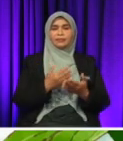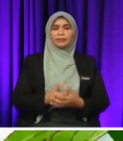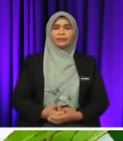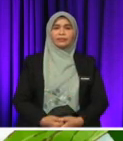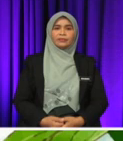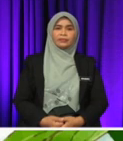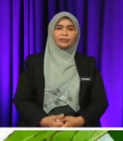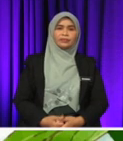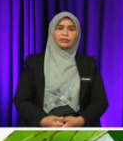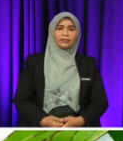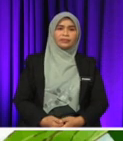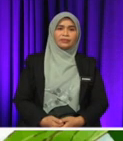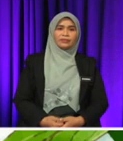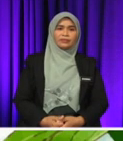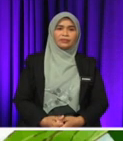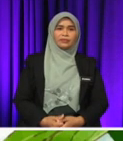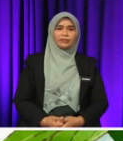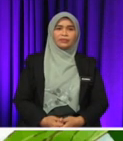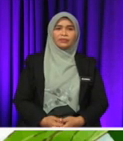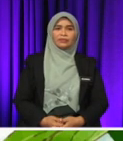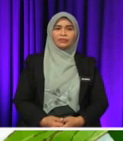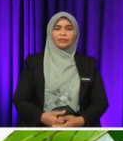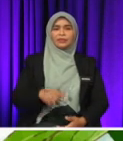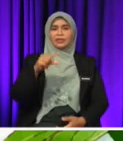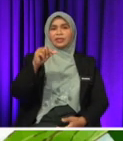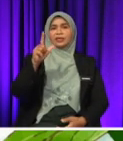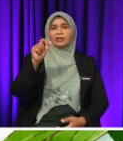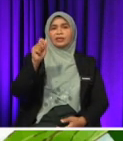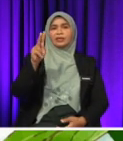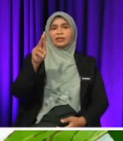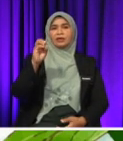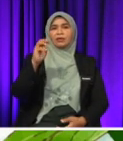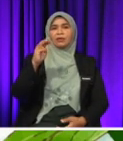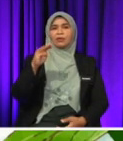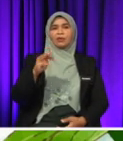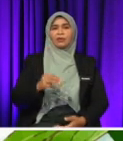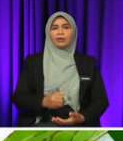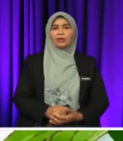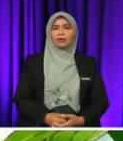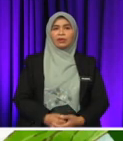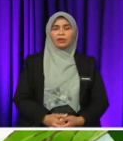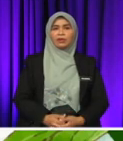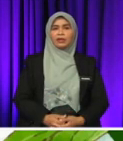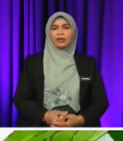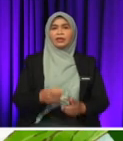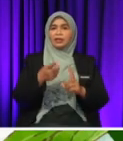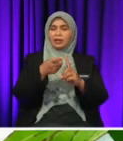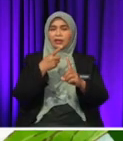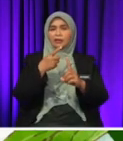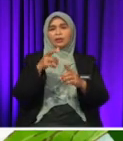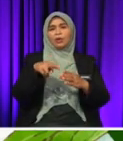jadi Terimalah saja pada glaukoma ke Ahmad dari